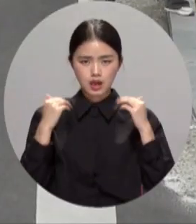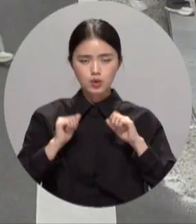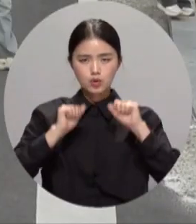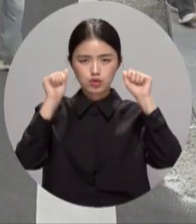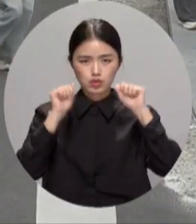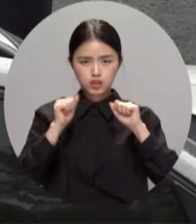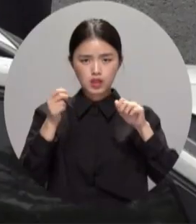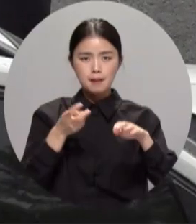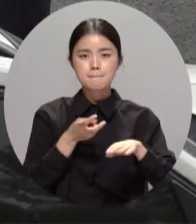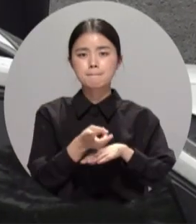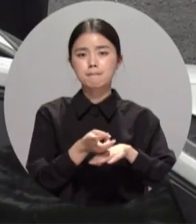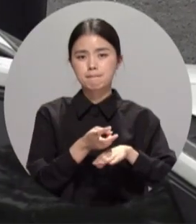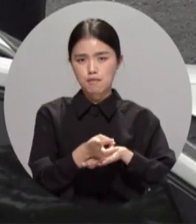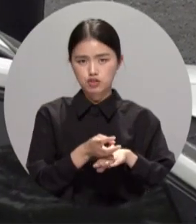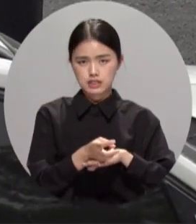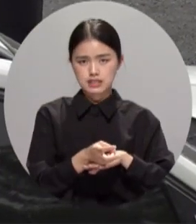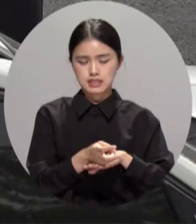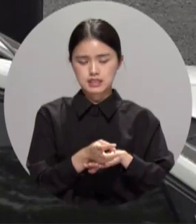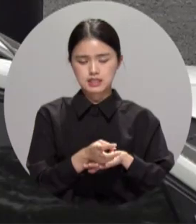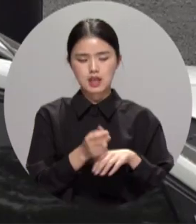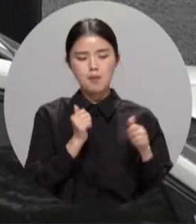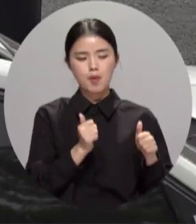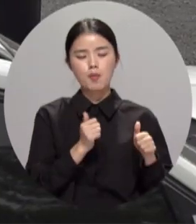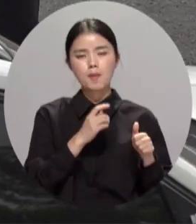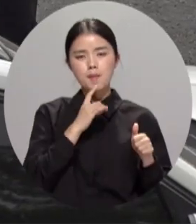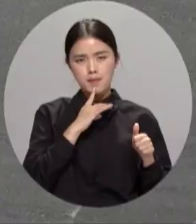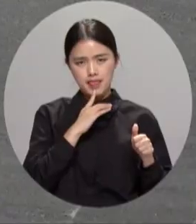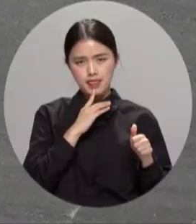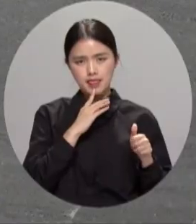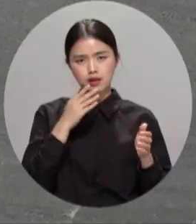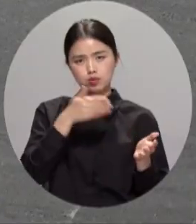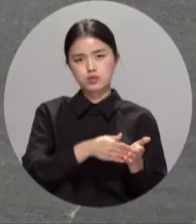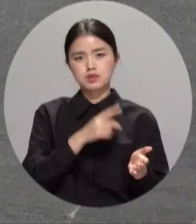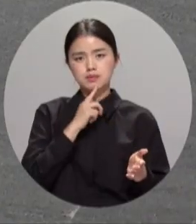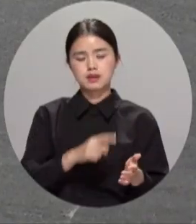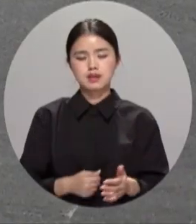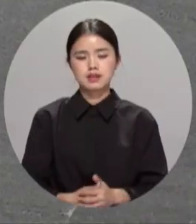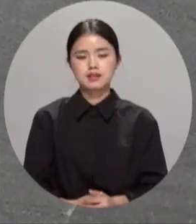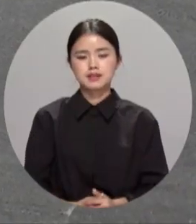시내버스는 구 법원까지만 운행합니다. MBC 뉴스 이종휴입니다.